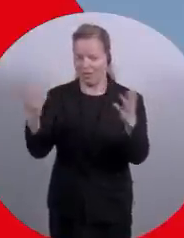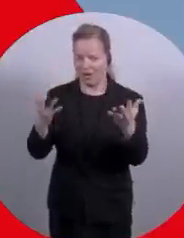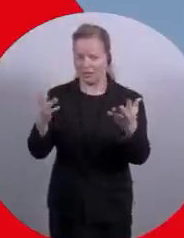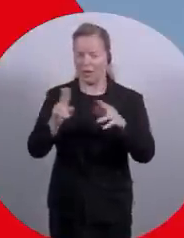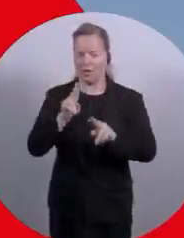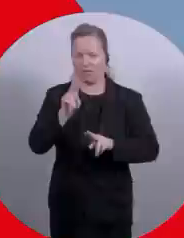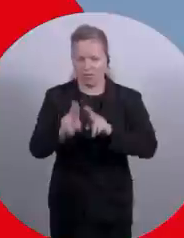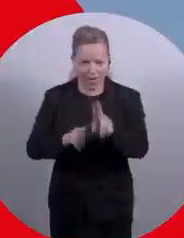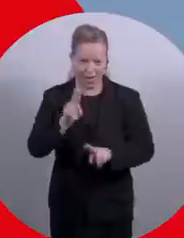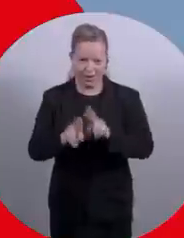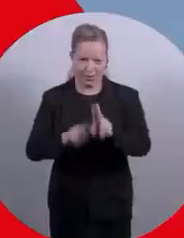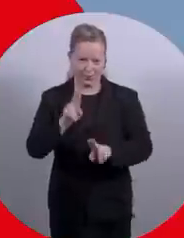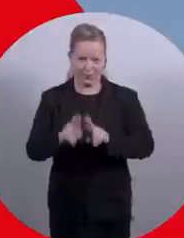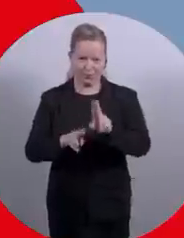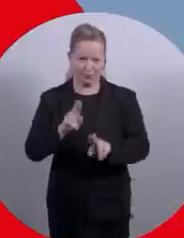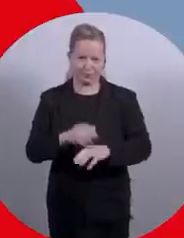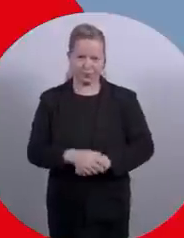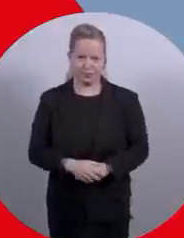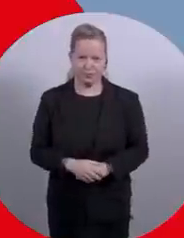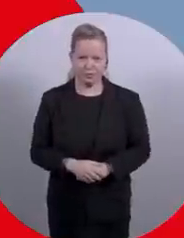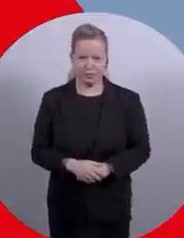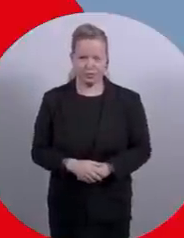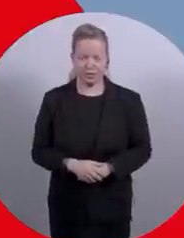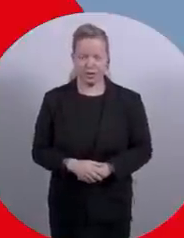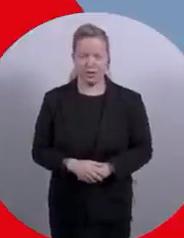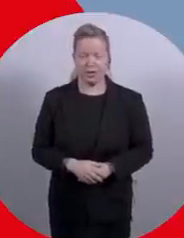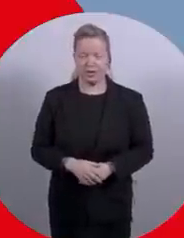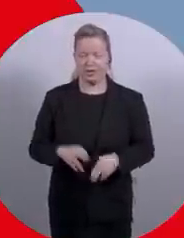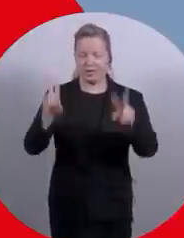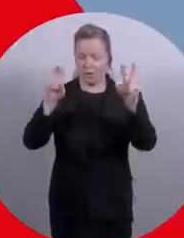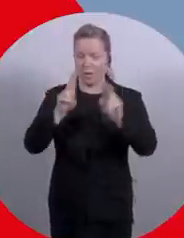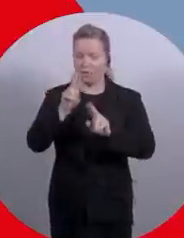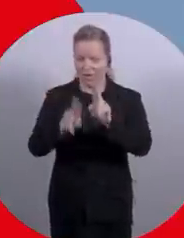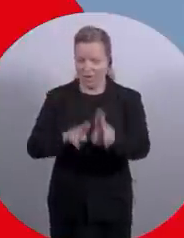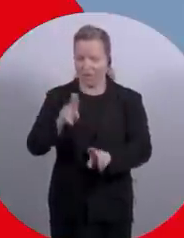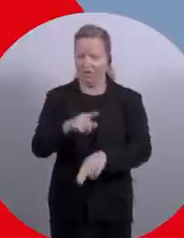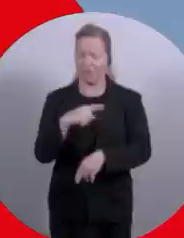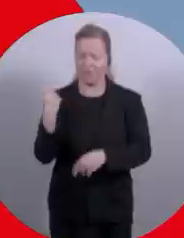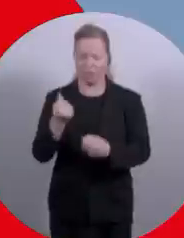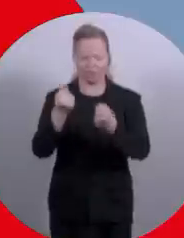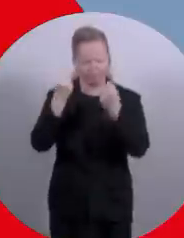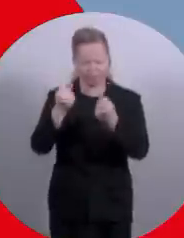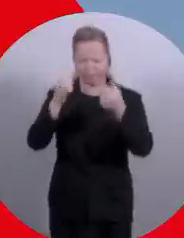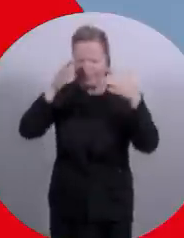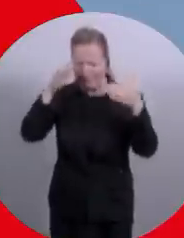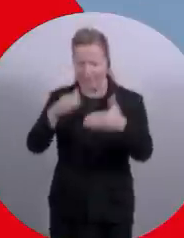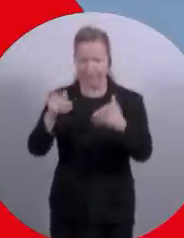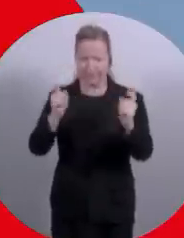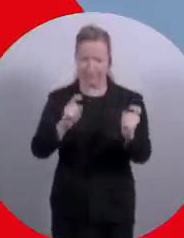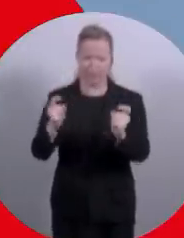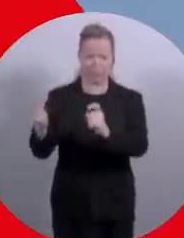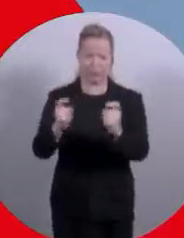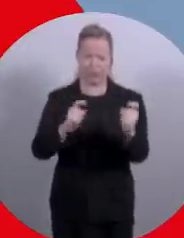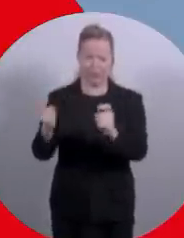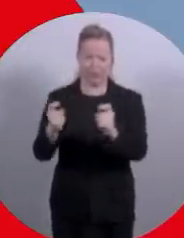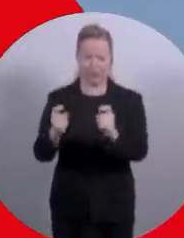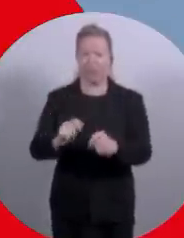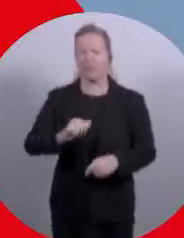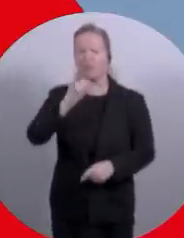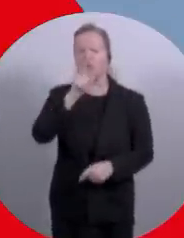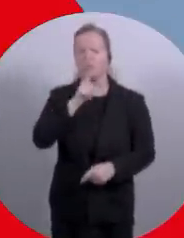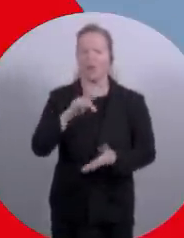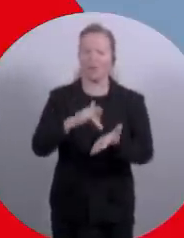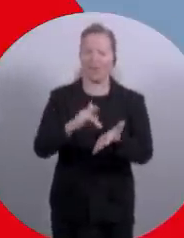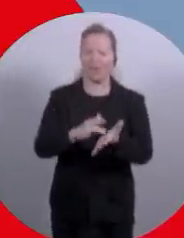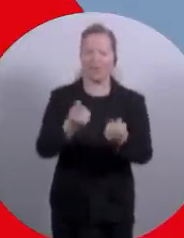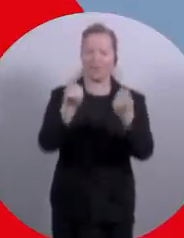diskutieren diese Pflege sehr sehr intensiv nicht nur jetzt dann letztlich der Finanzausgleichsverhandlungen